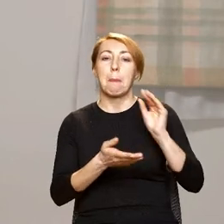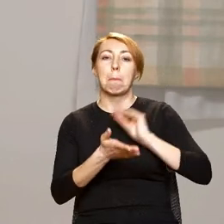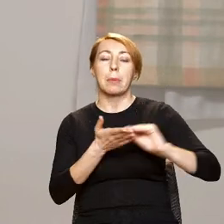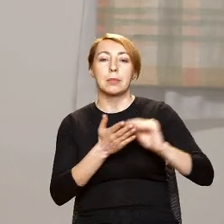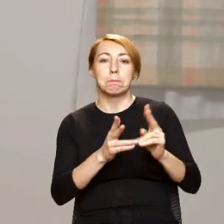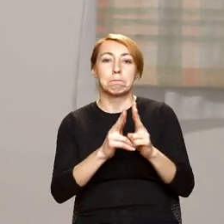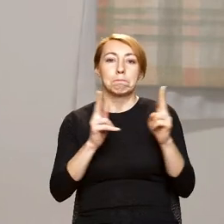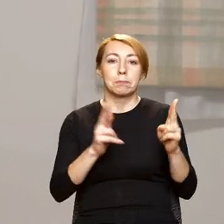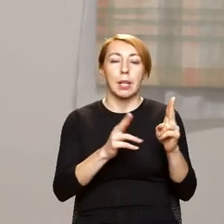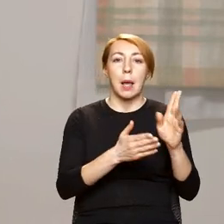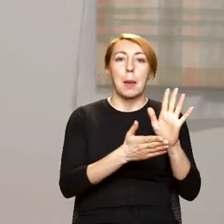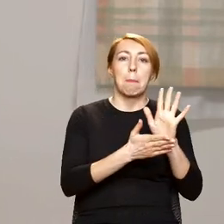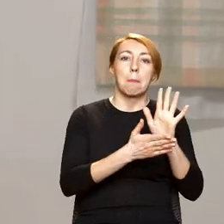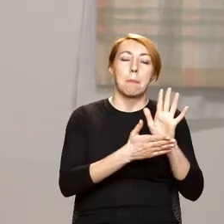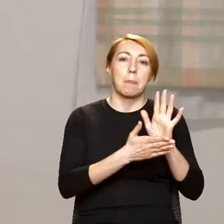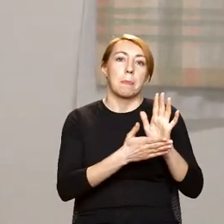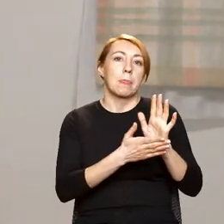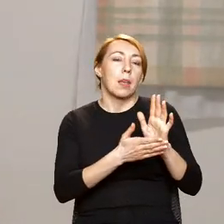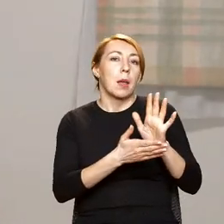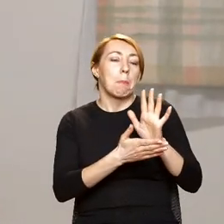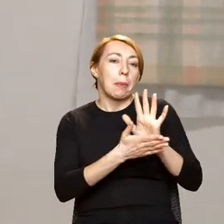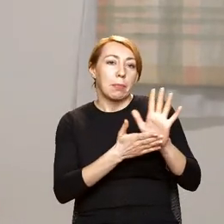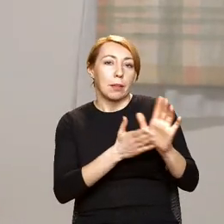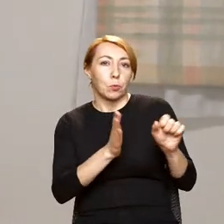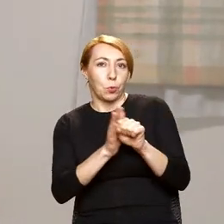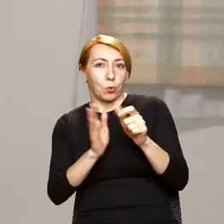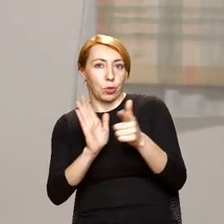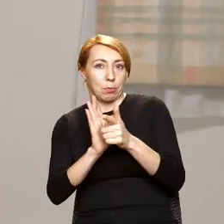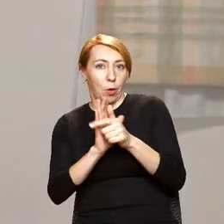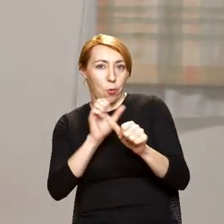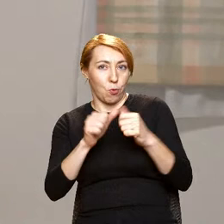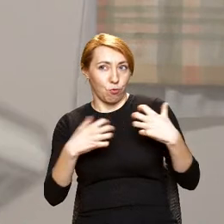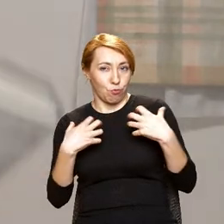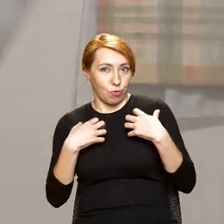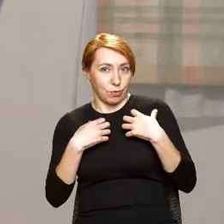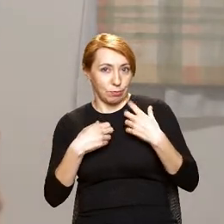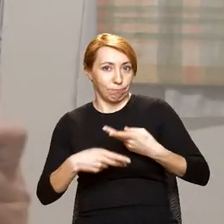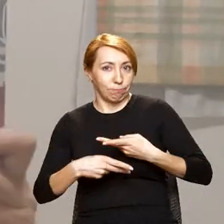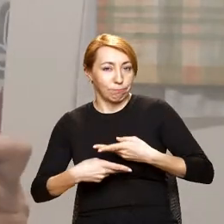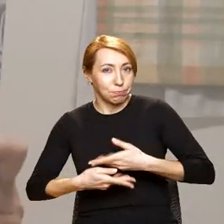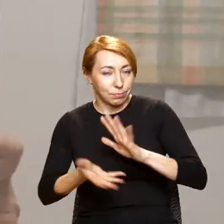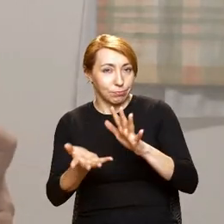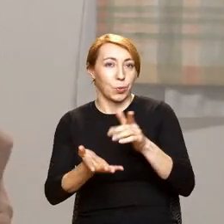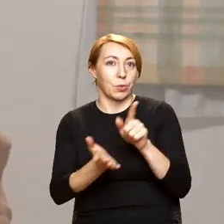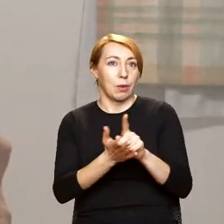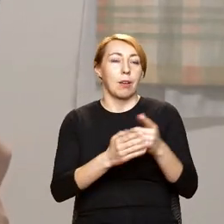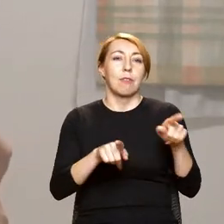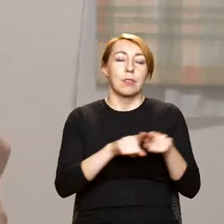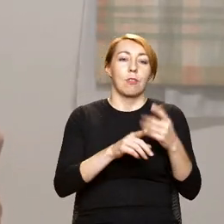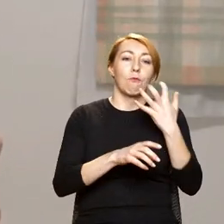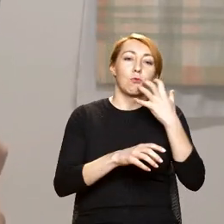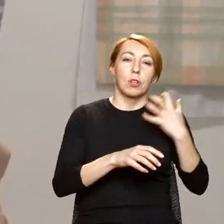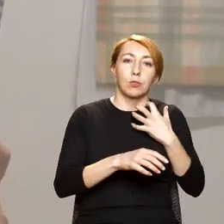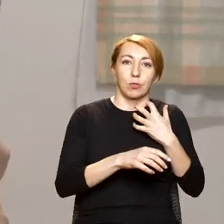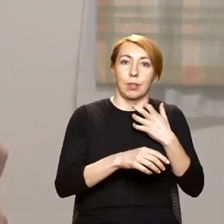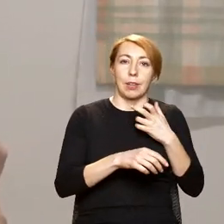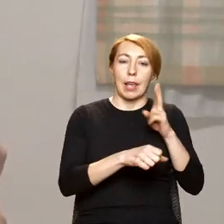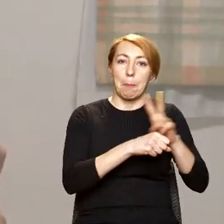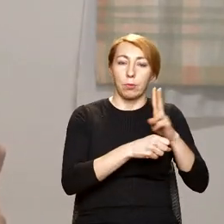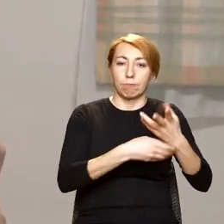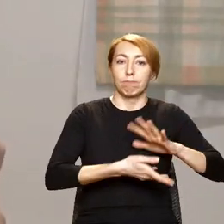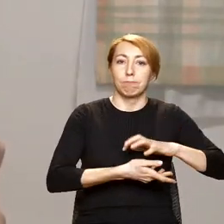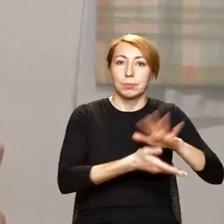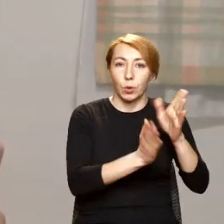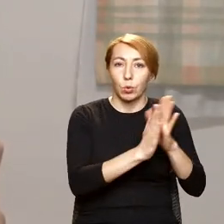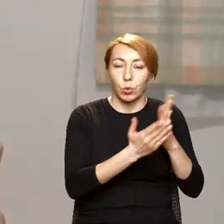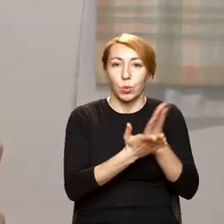między 15 a 17 rokiem życia, jak również z wydanej wcześniej w Japonii książki